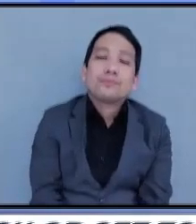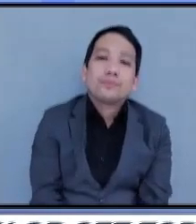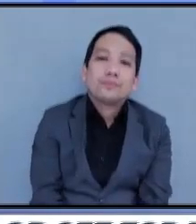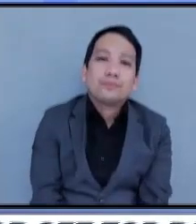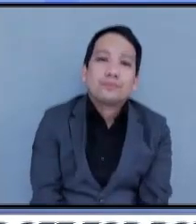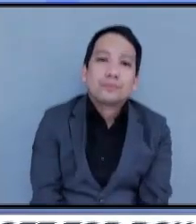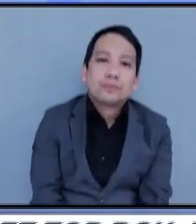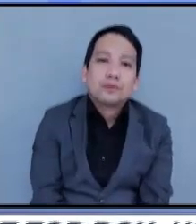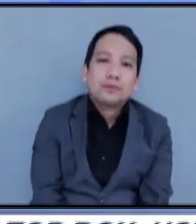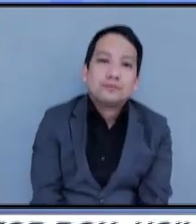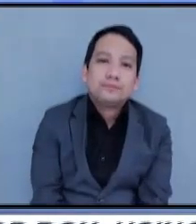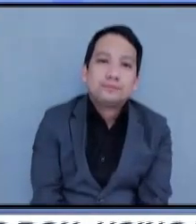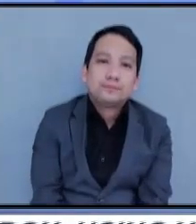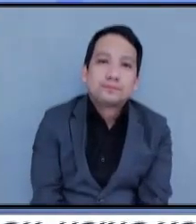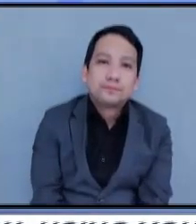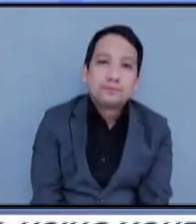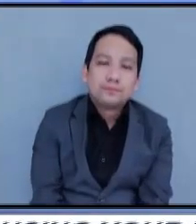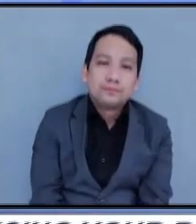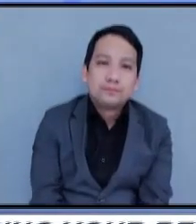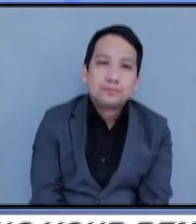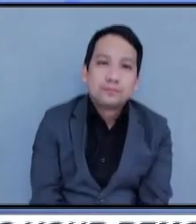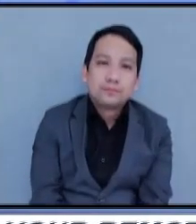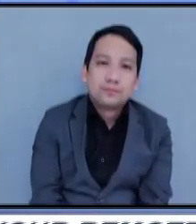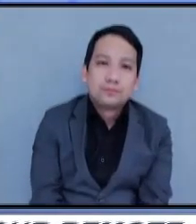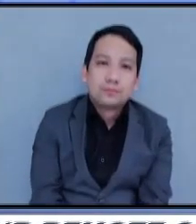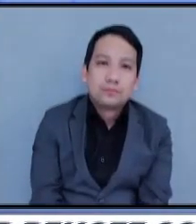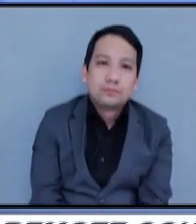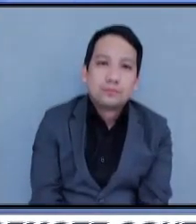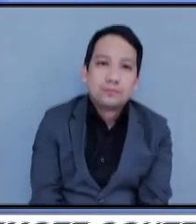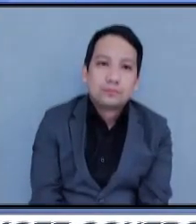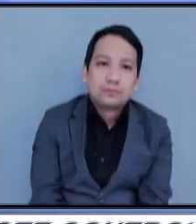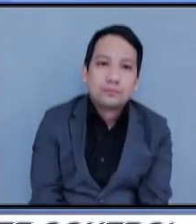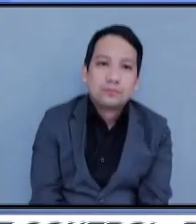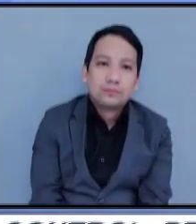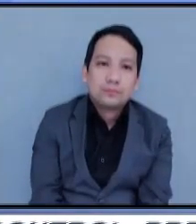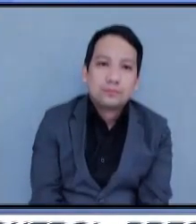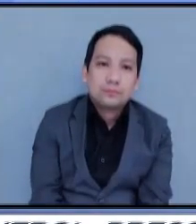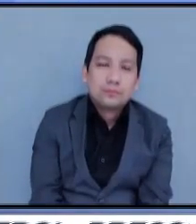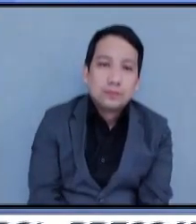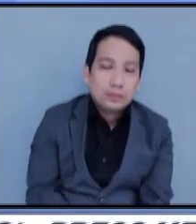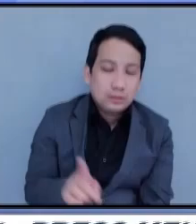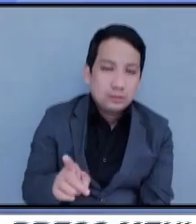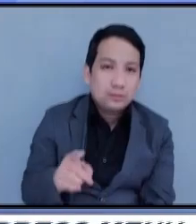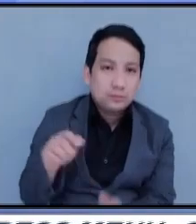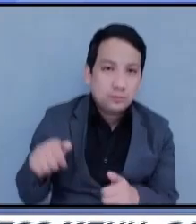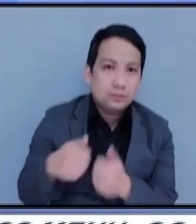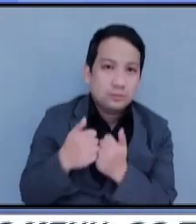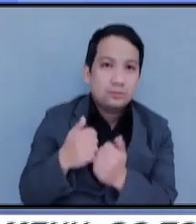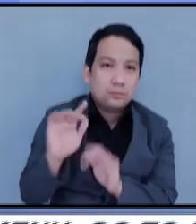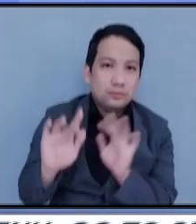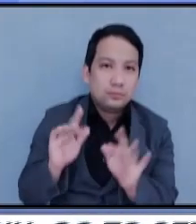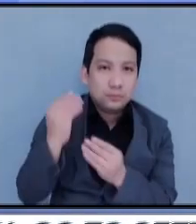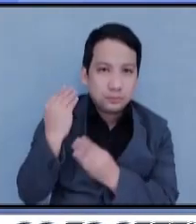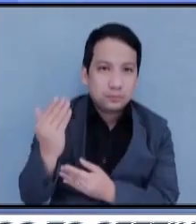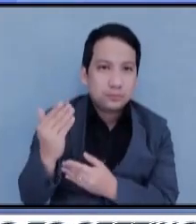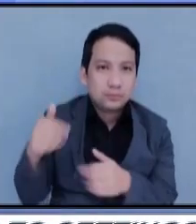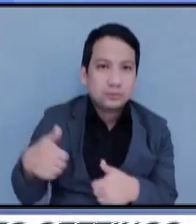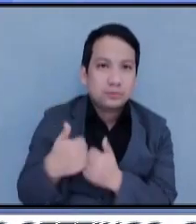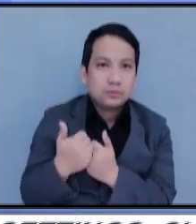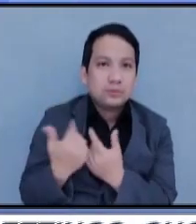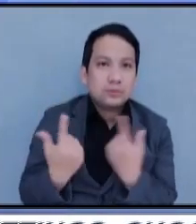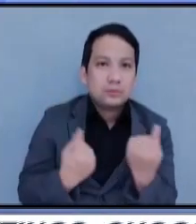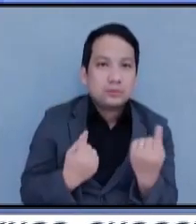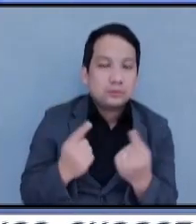Ilan pang mga bansa ang nagpahayag ng kanilang pagkondena sa panibagong insidente ng pangaharas at mapanganib na hakbang na ginagawa ng